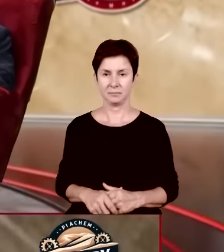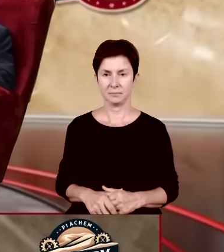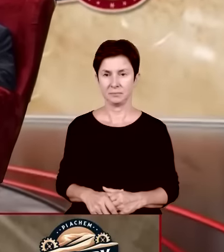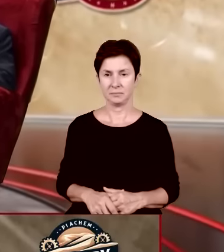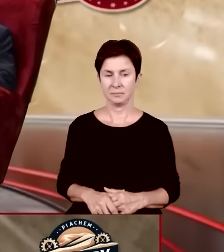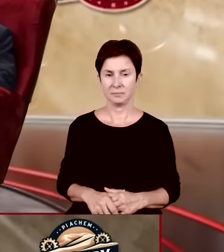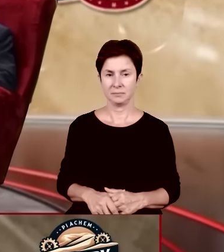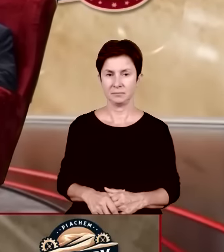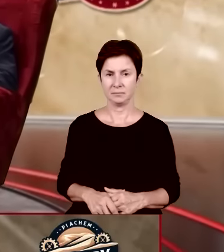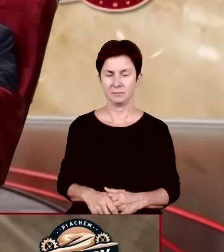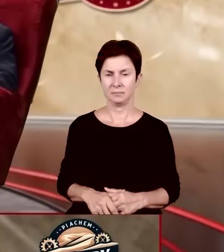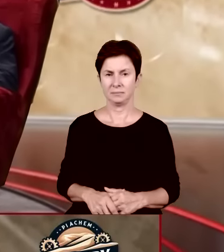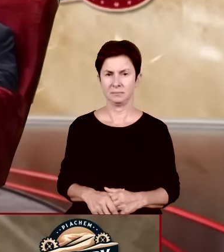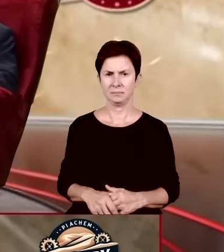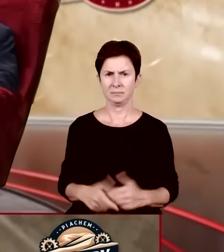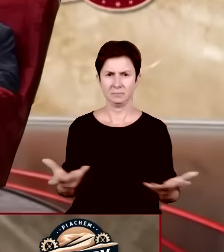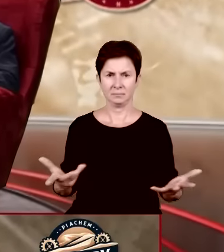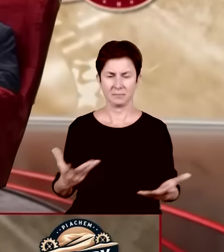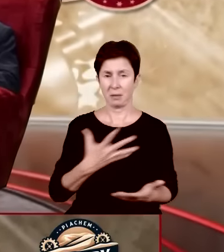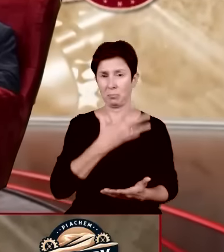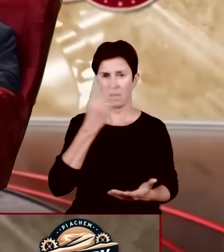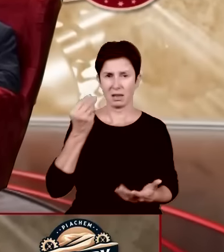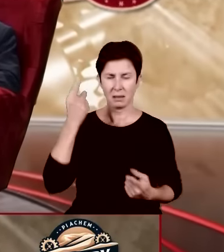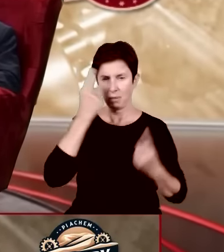No właśnie, tu 5 dni myśleli i